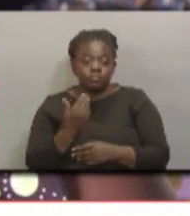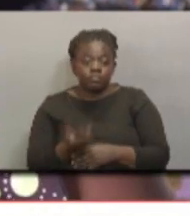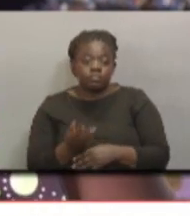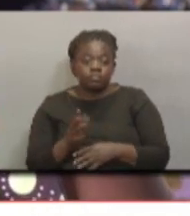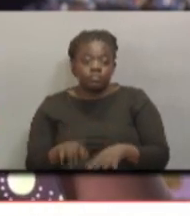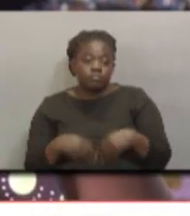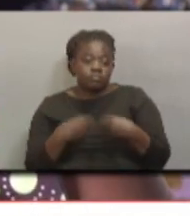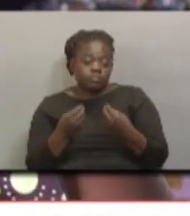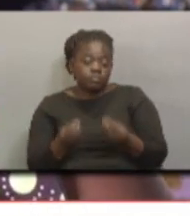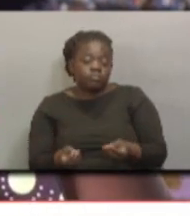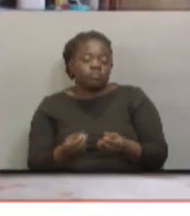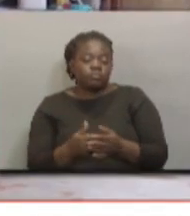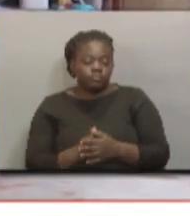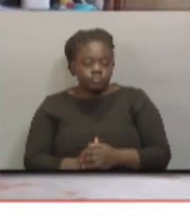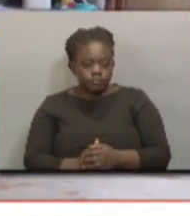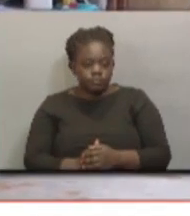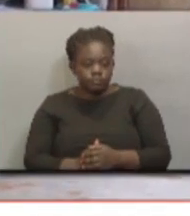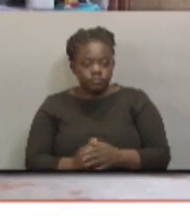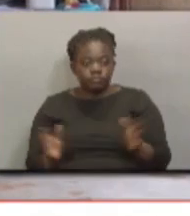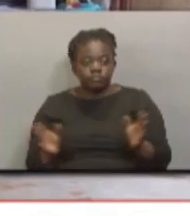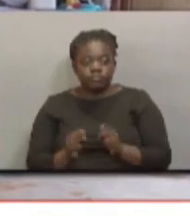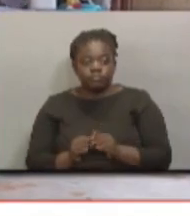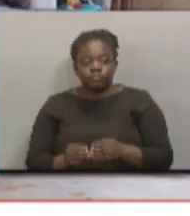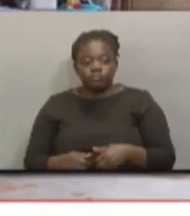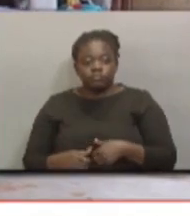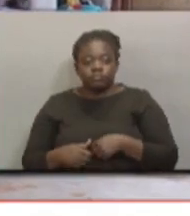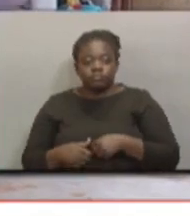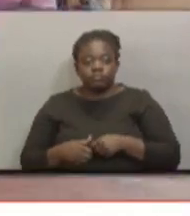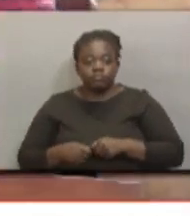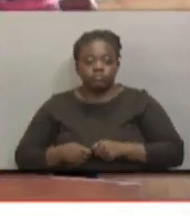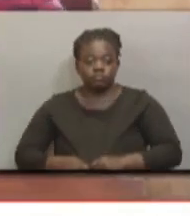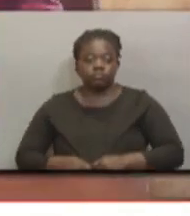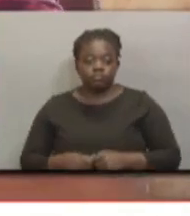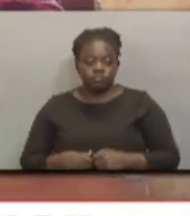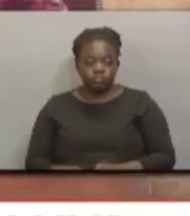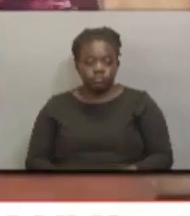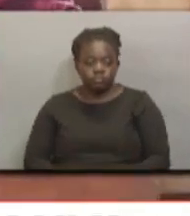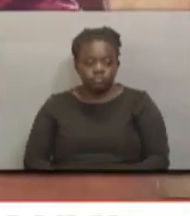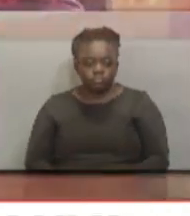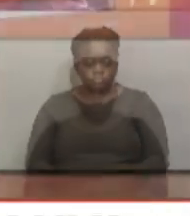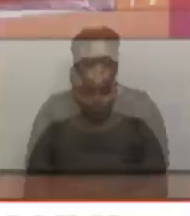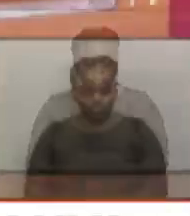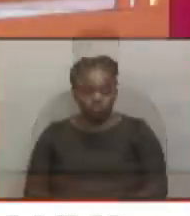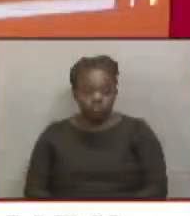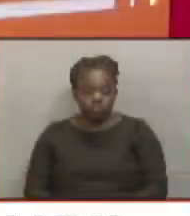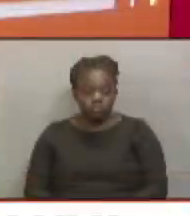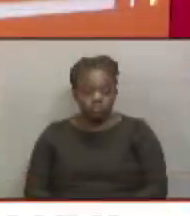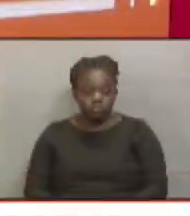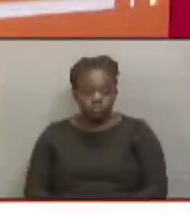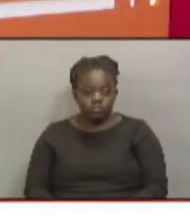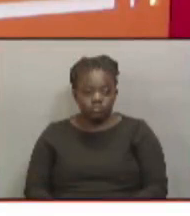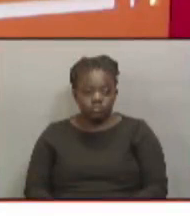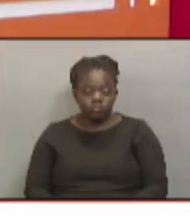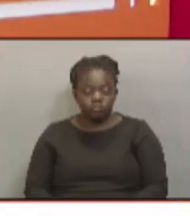tusobola bibatuusaako. Adrian Balewanika yakusakidde gule ino ku Lwabukedde TV.